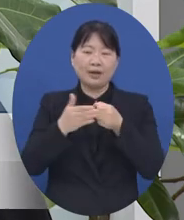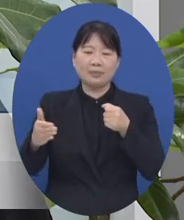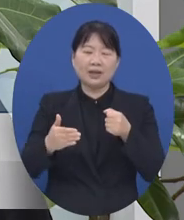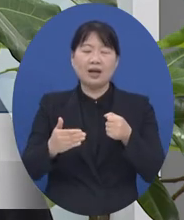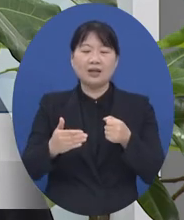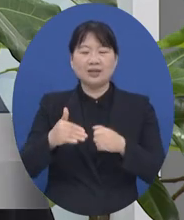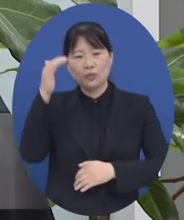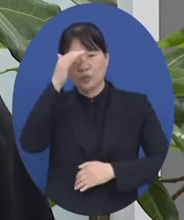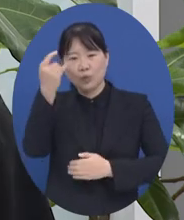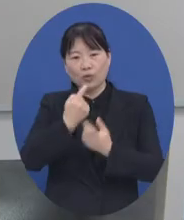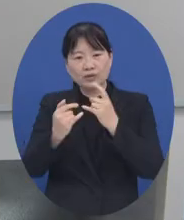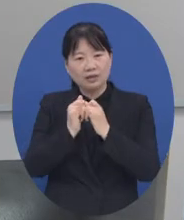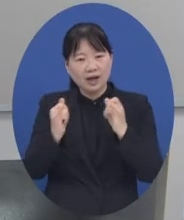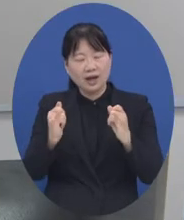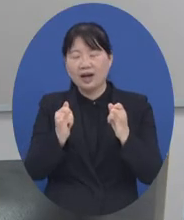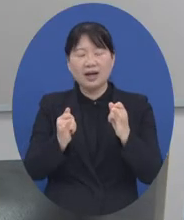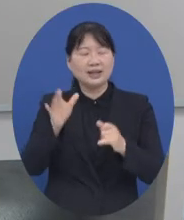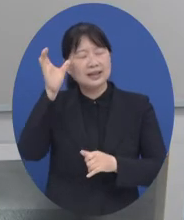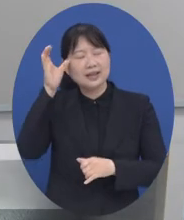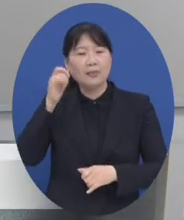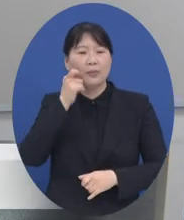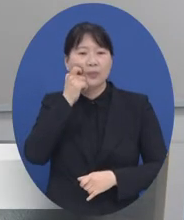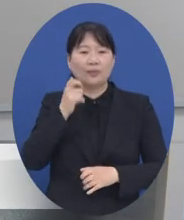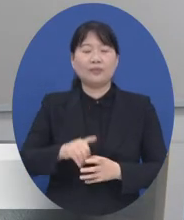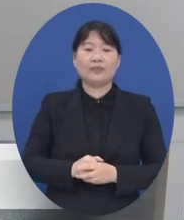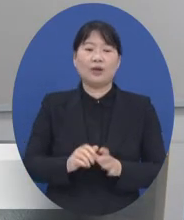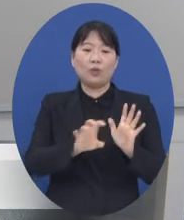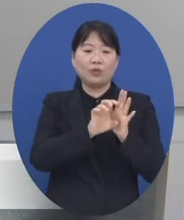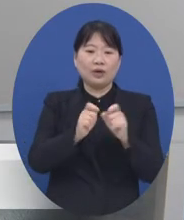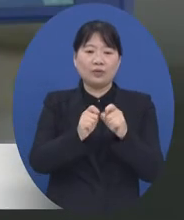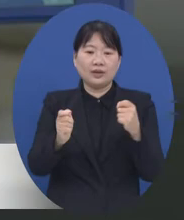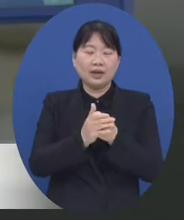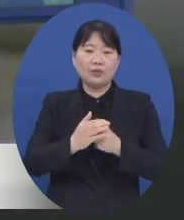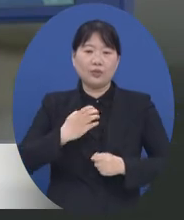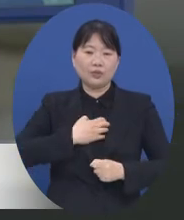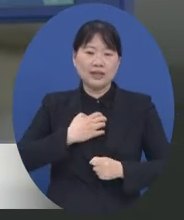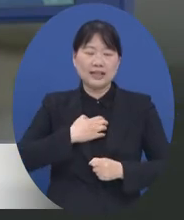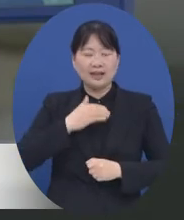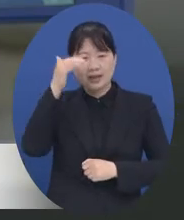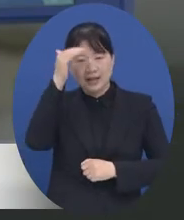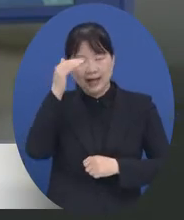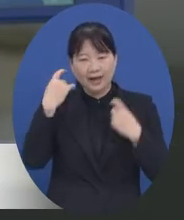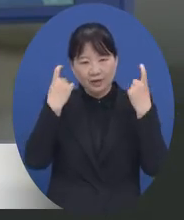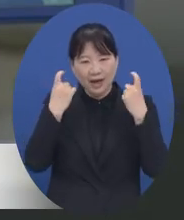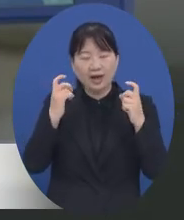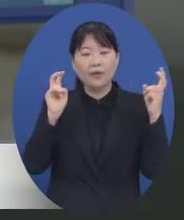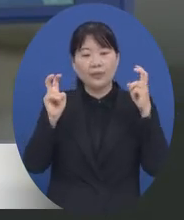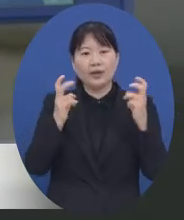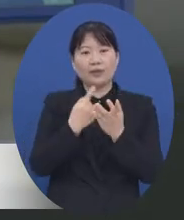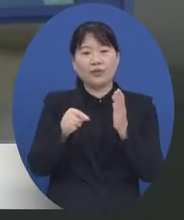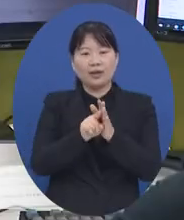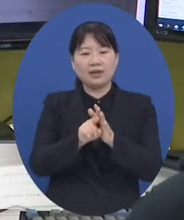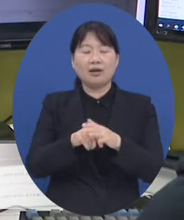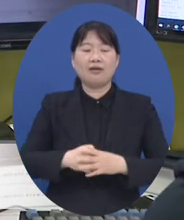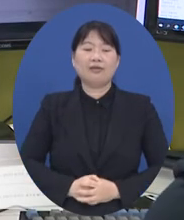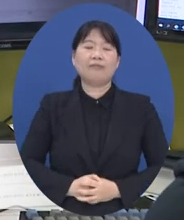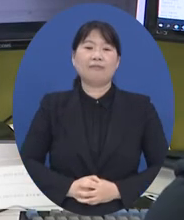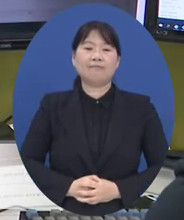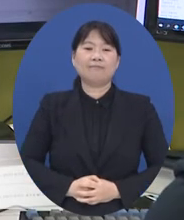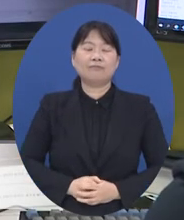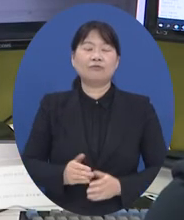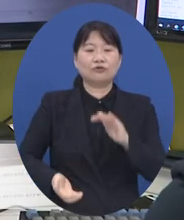전화 기대할 수가 없는 현실입니다 크론 알고 장기화로 위기를 겪는 관광업계 를 위해 경기도는 관광 4 업체당